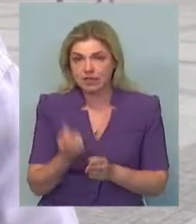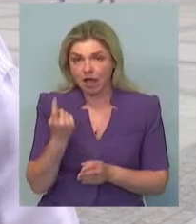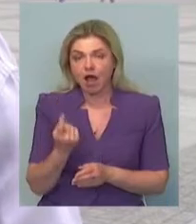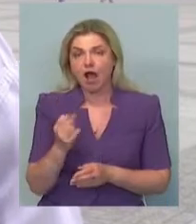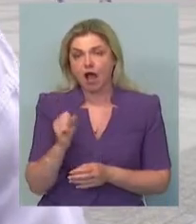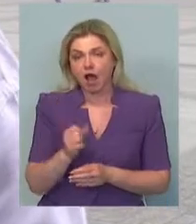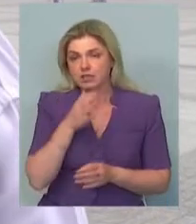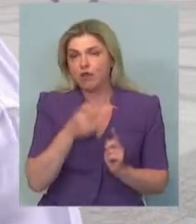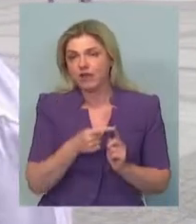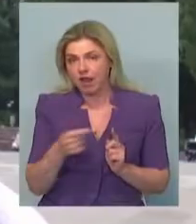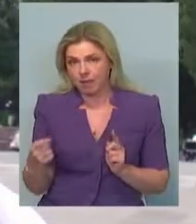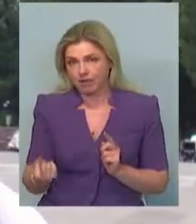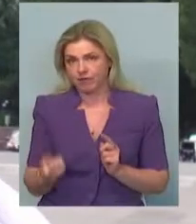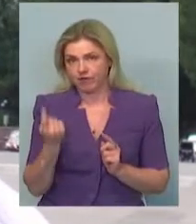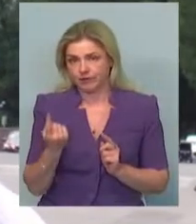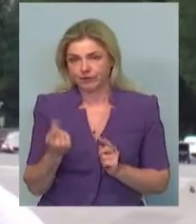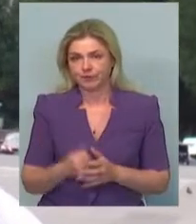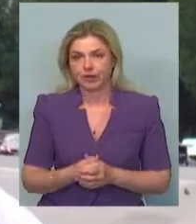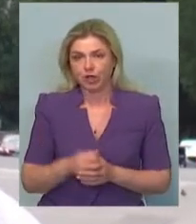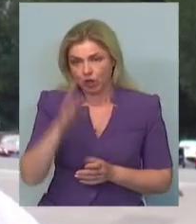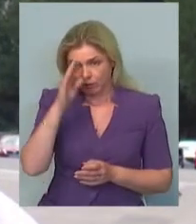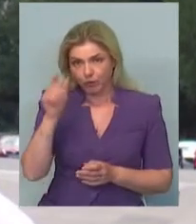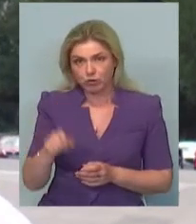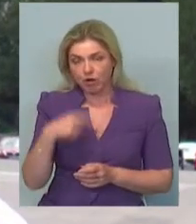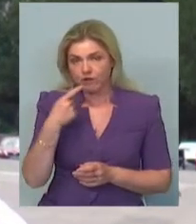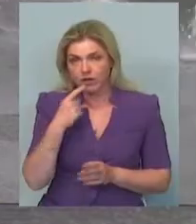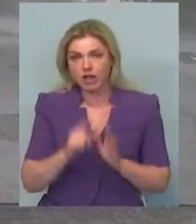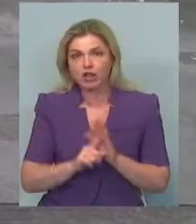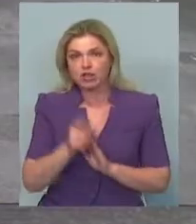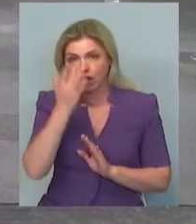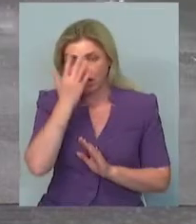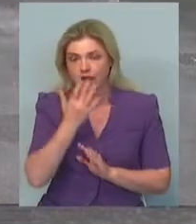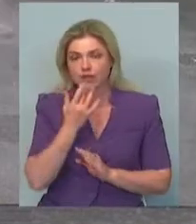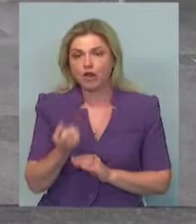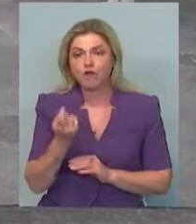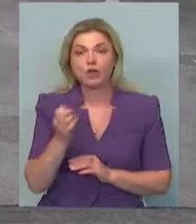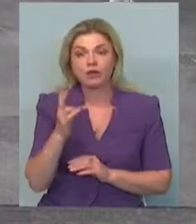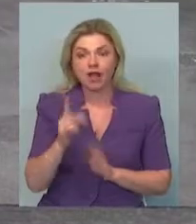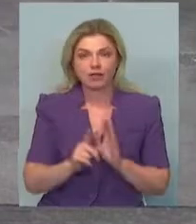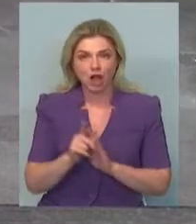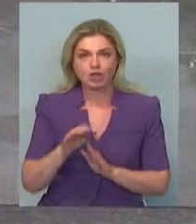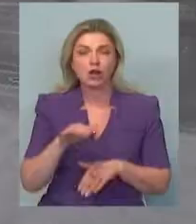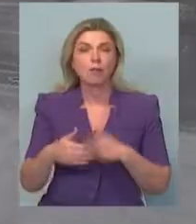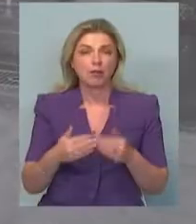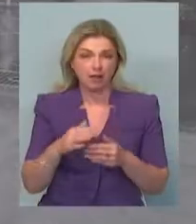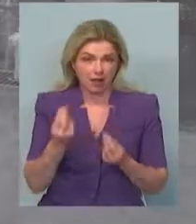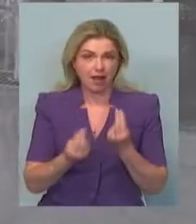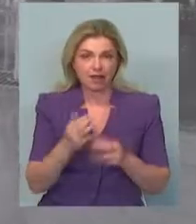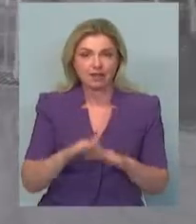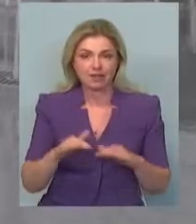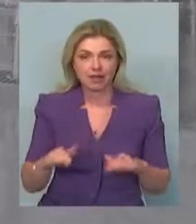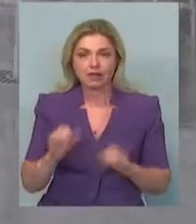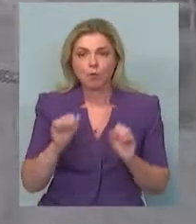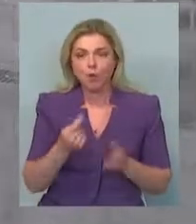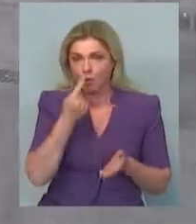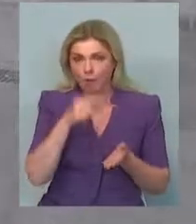це вилізти. Олександр Дяченко каже, з початком літа у фонтанах почали плескатися діти. Вода під час купання може потрапити в